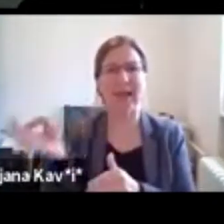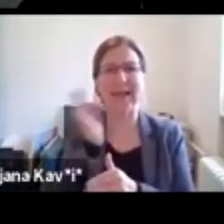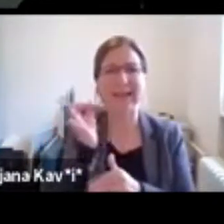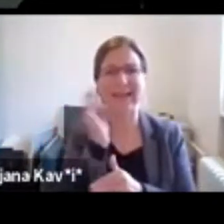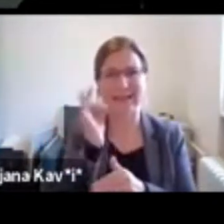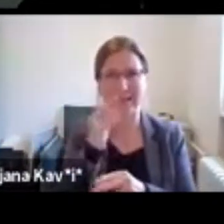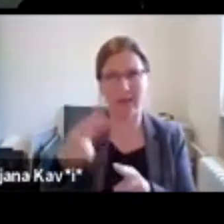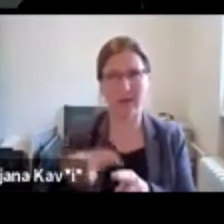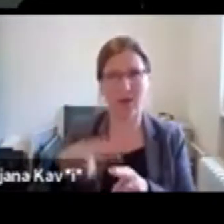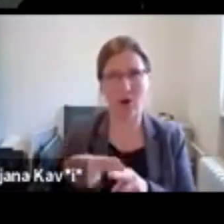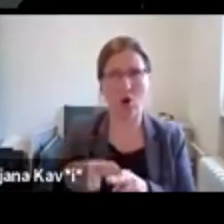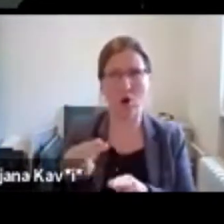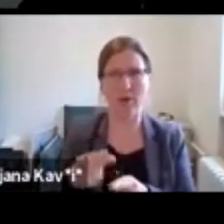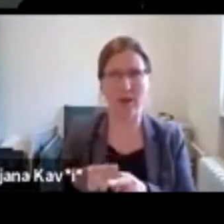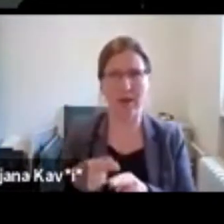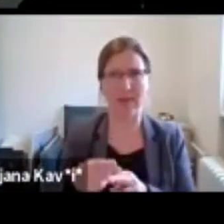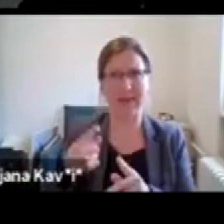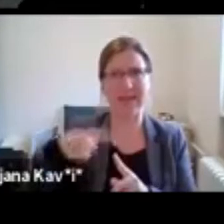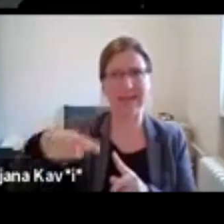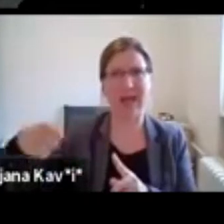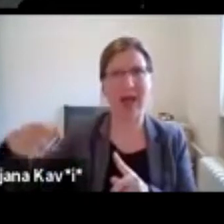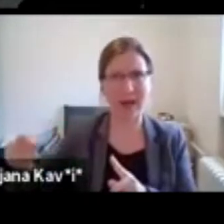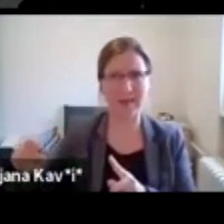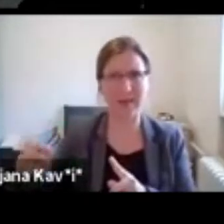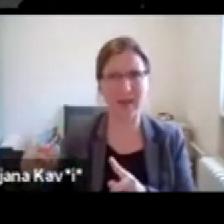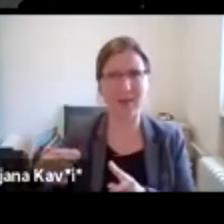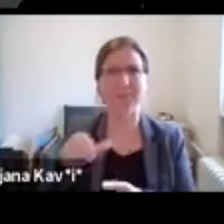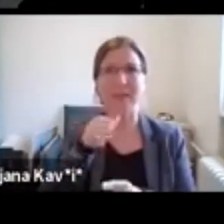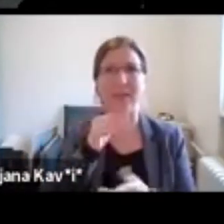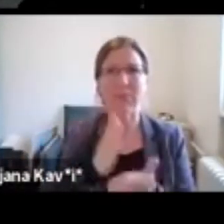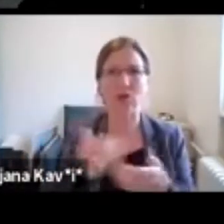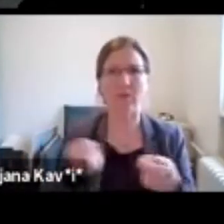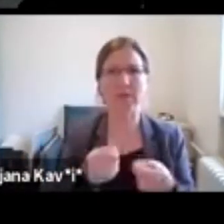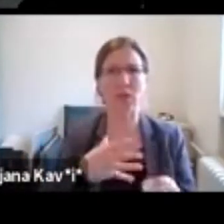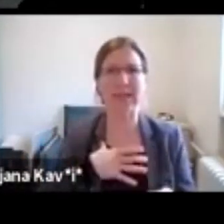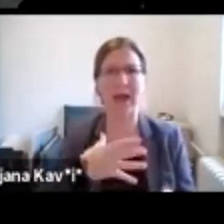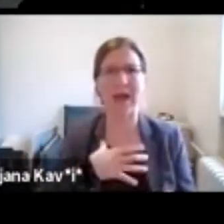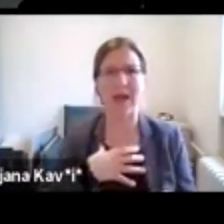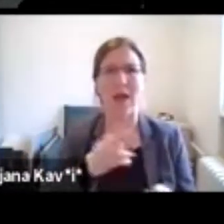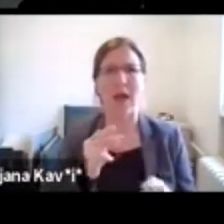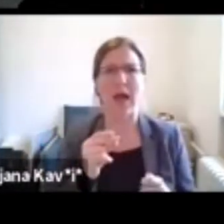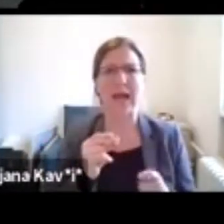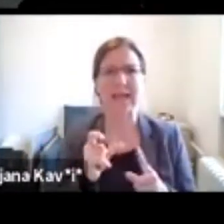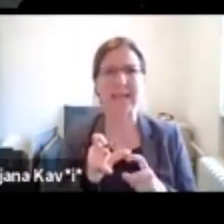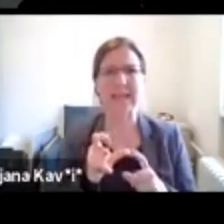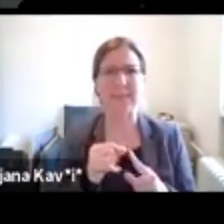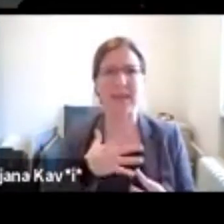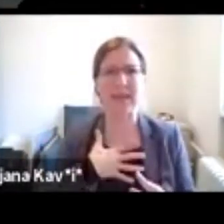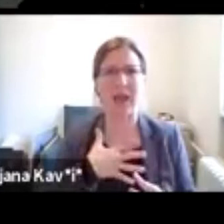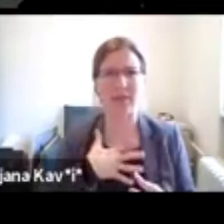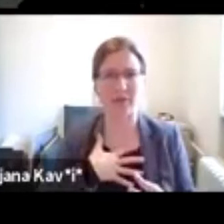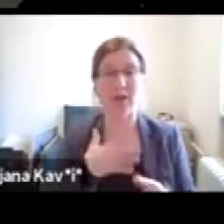odnosno infektivnih bolesti respiratornog sustava, zbog toga jer su podložnije, znači u grupi